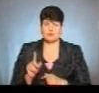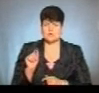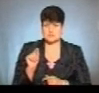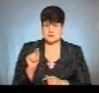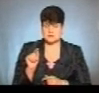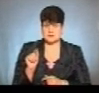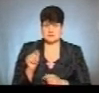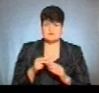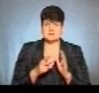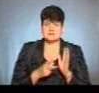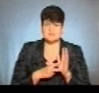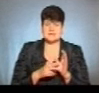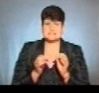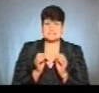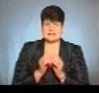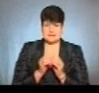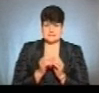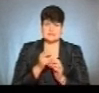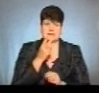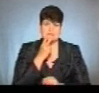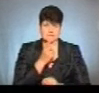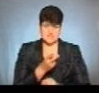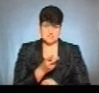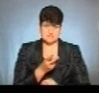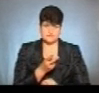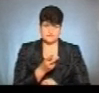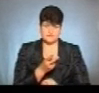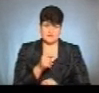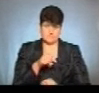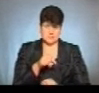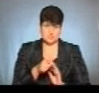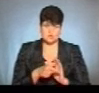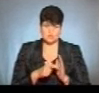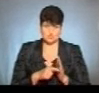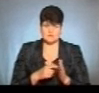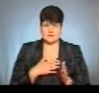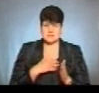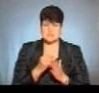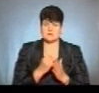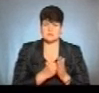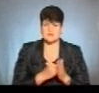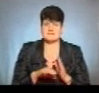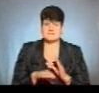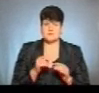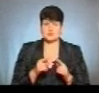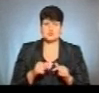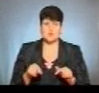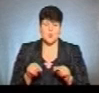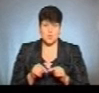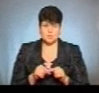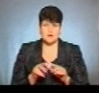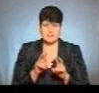о 17:10 дивіться в цій студії на нашому каналі «Виборчий округ» і,